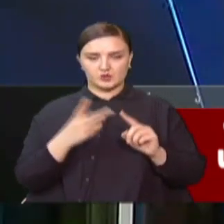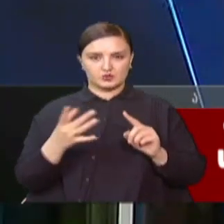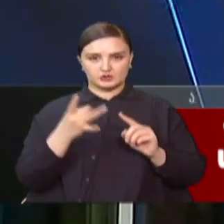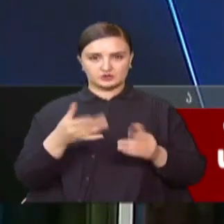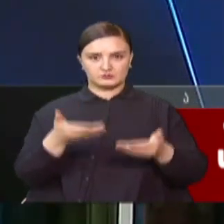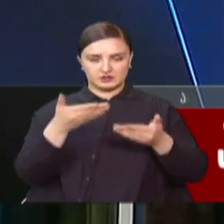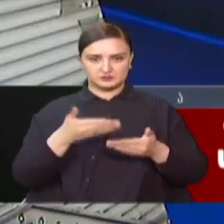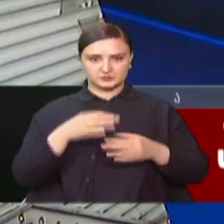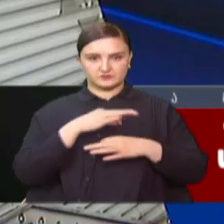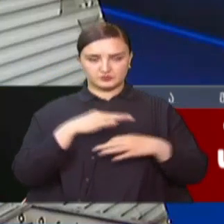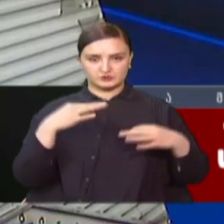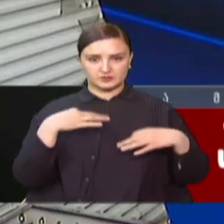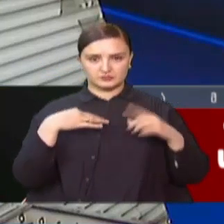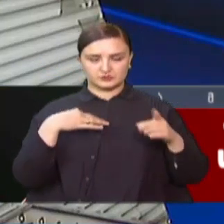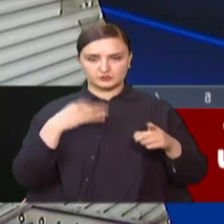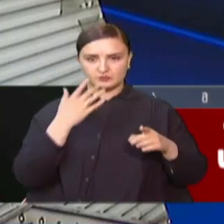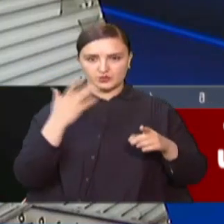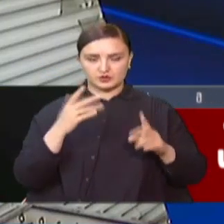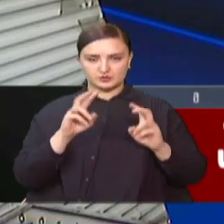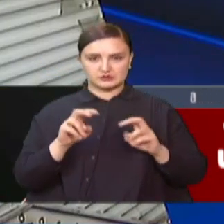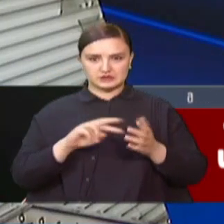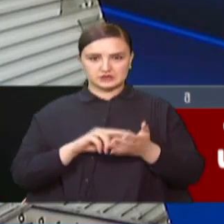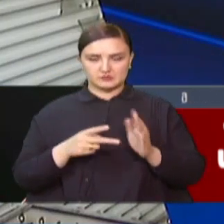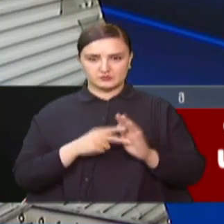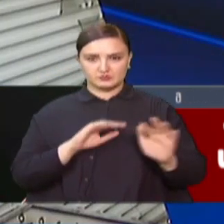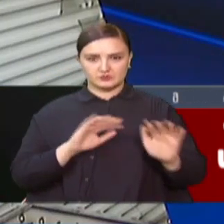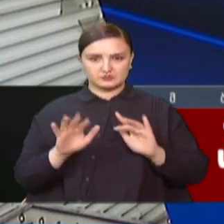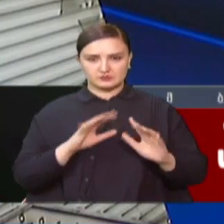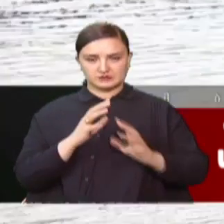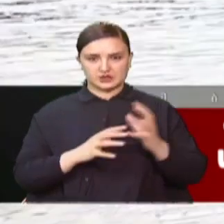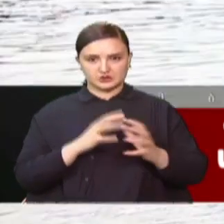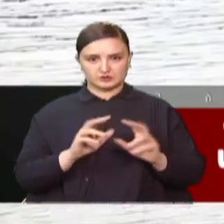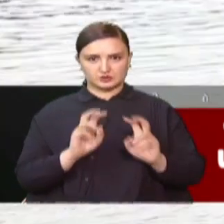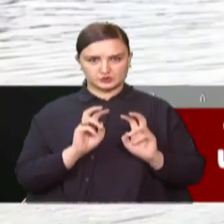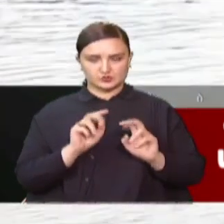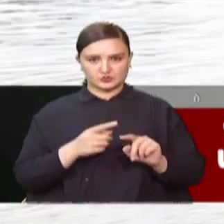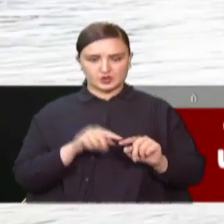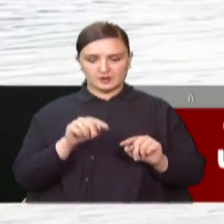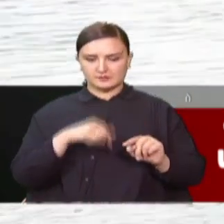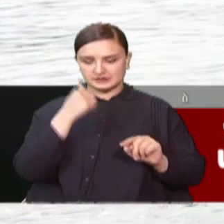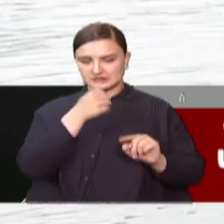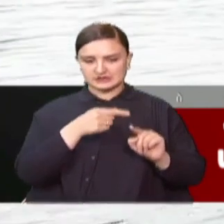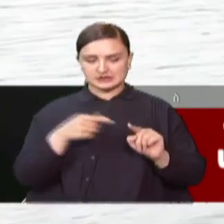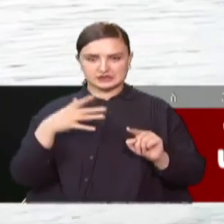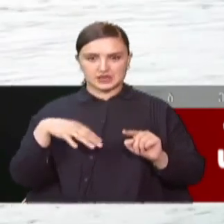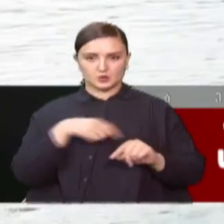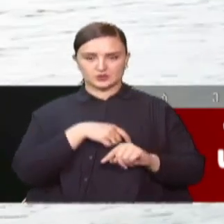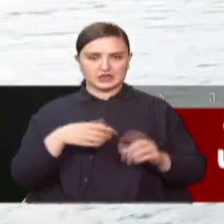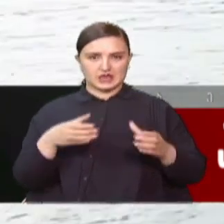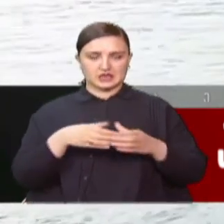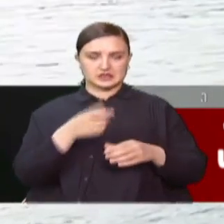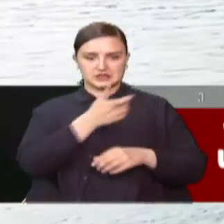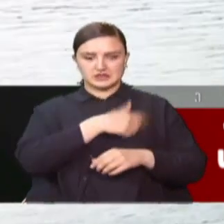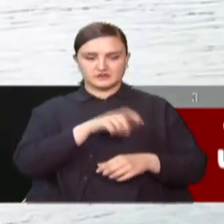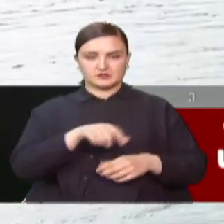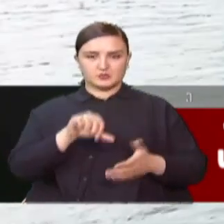pinzlops. Budapeștii, conservativi politicuri, samokmedo, sărtișorise conferinția, sromoșit cels, cartul delegației, ceurabit smire,